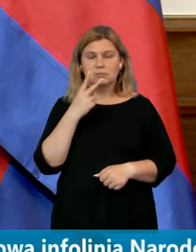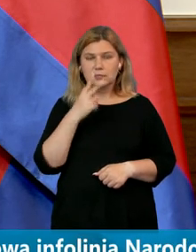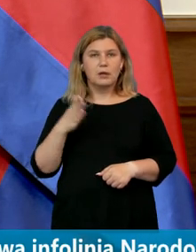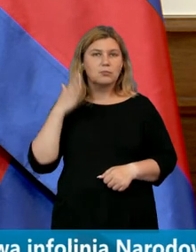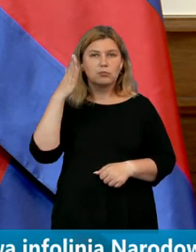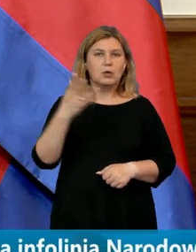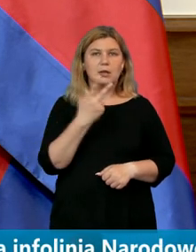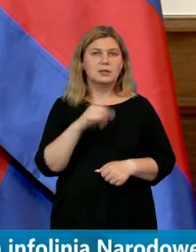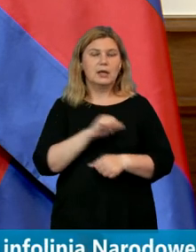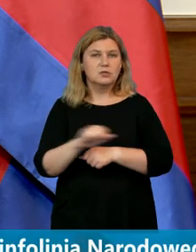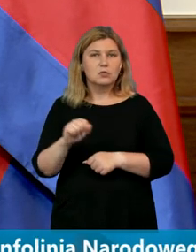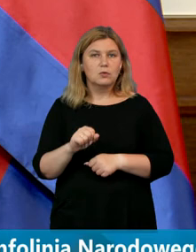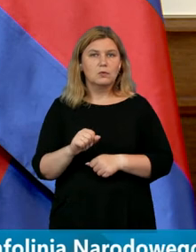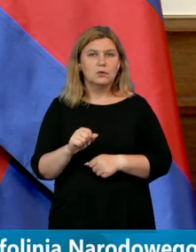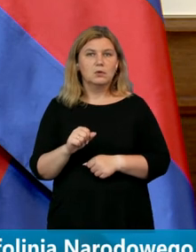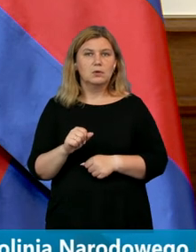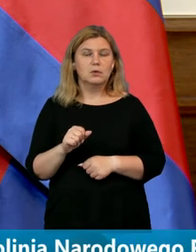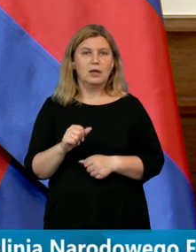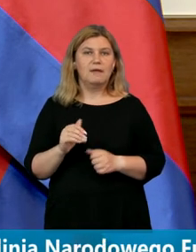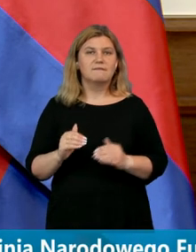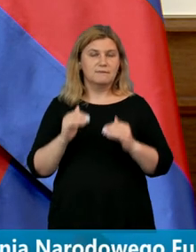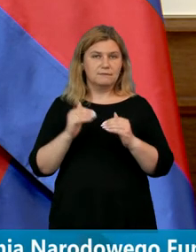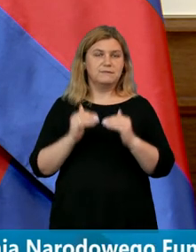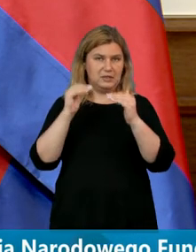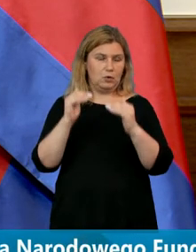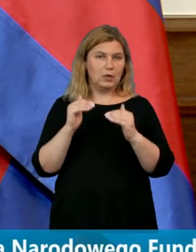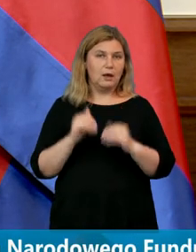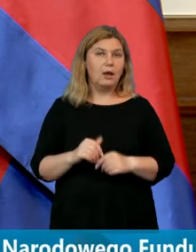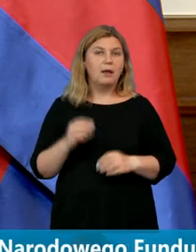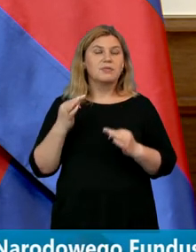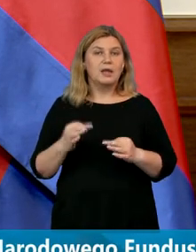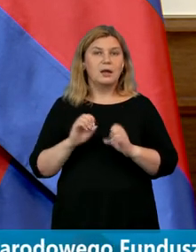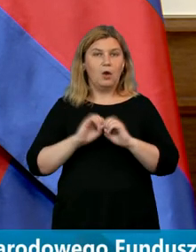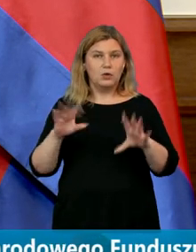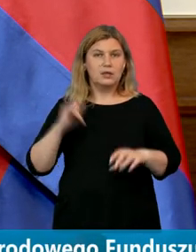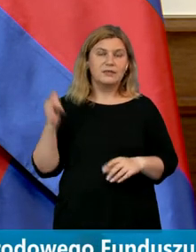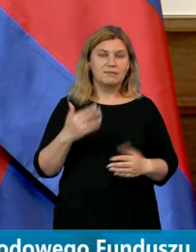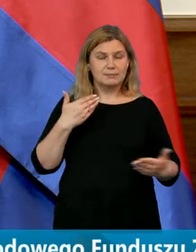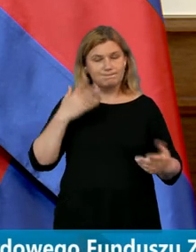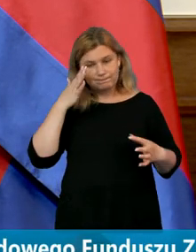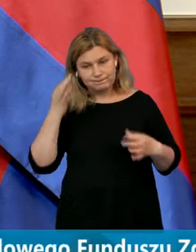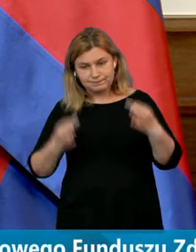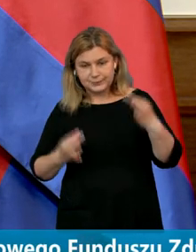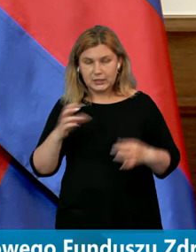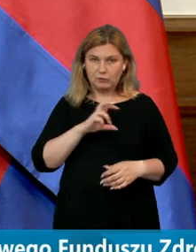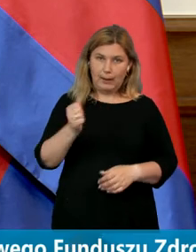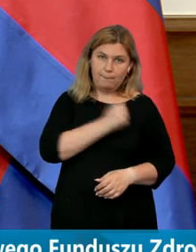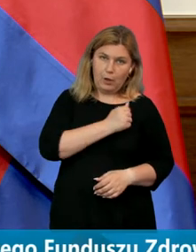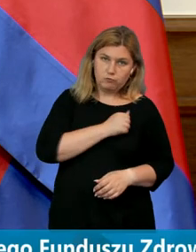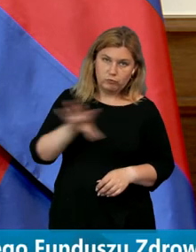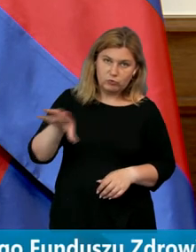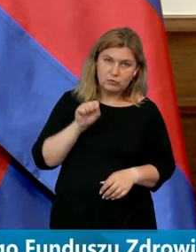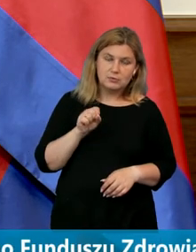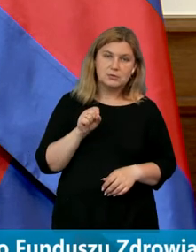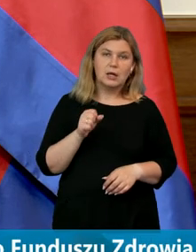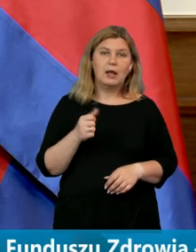przyszłości nie są wysokie. I teraz oczywiście to jest zawsze dylemat, czy lepiej pożyczyć